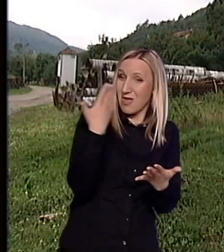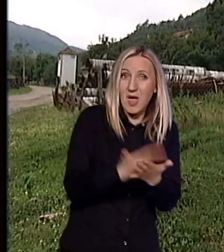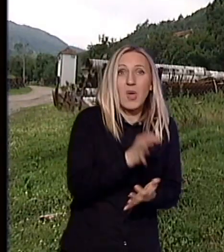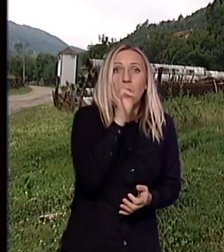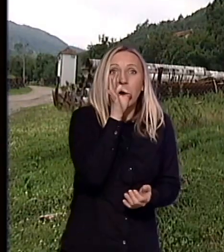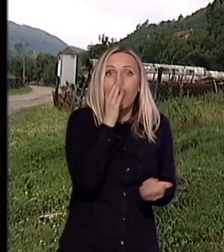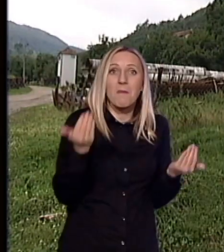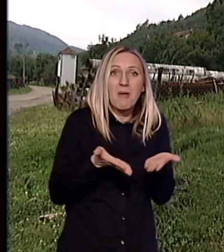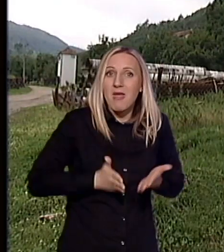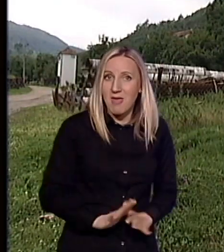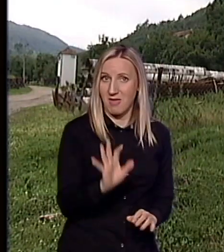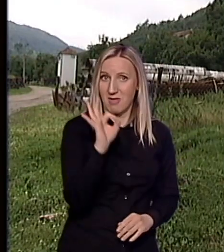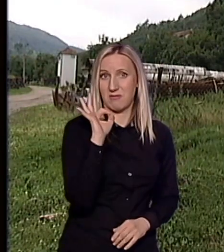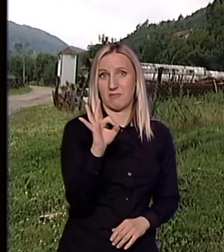dete.